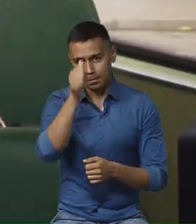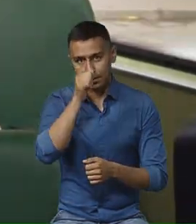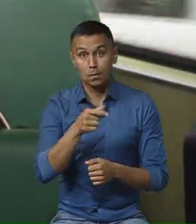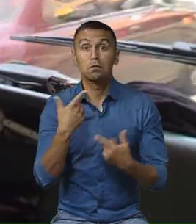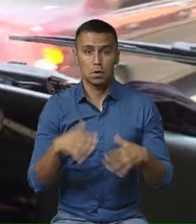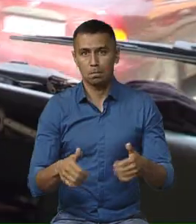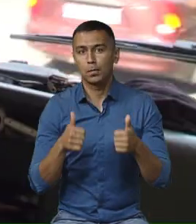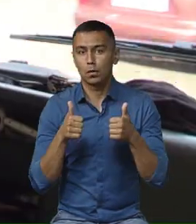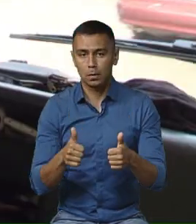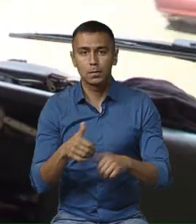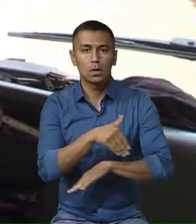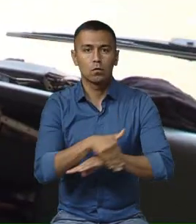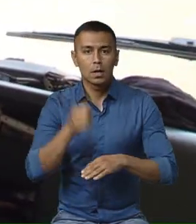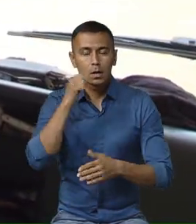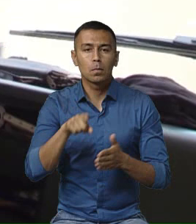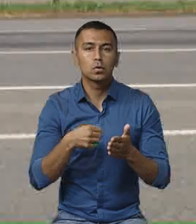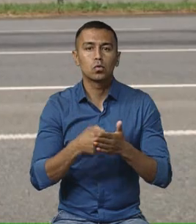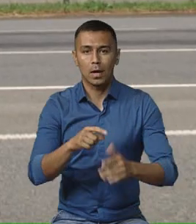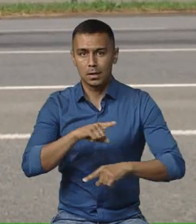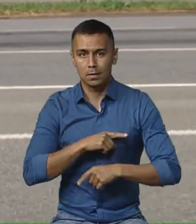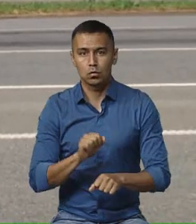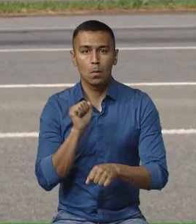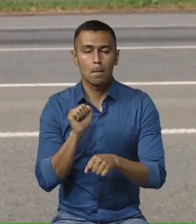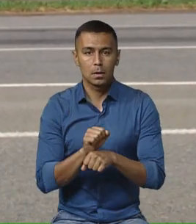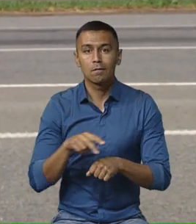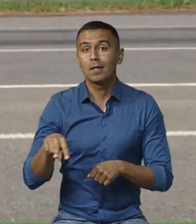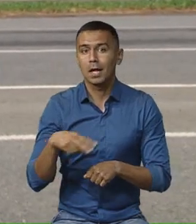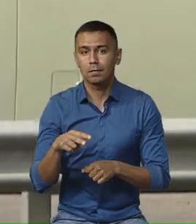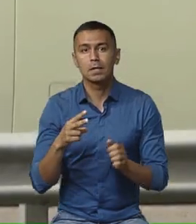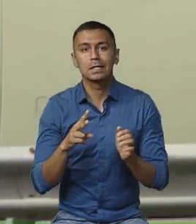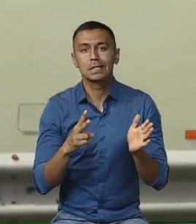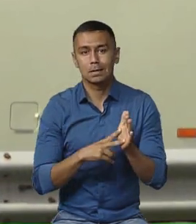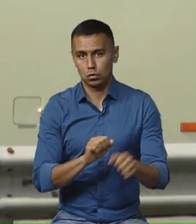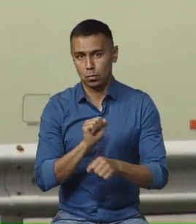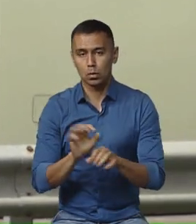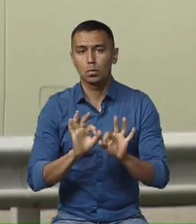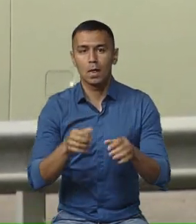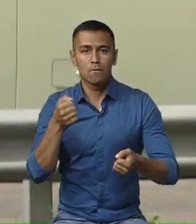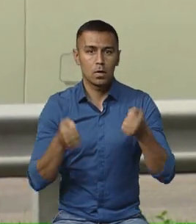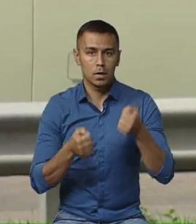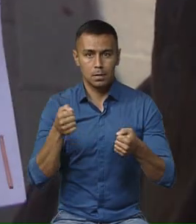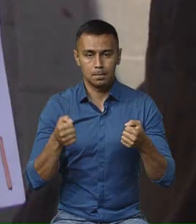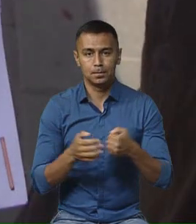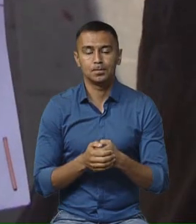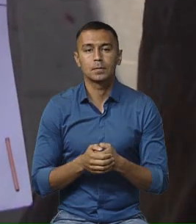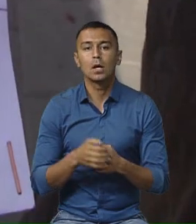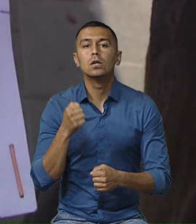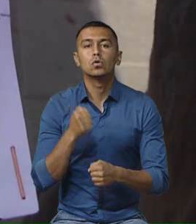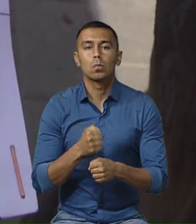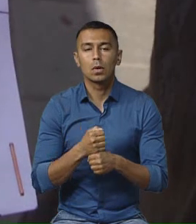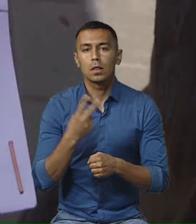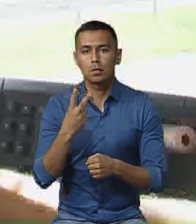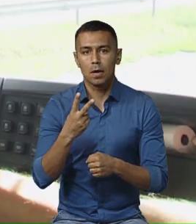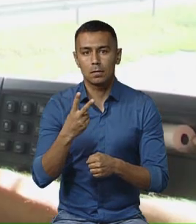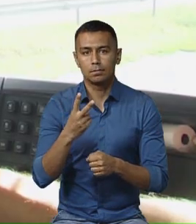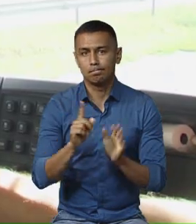вже добре. З вулиці Староміської до кінцевої зупинки в мікрорайоні Лезневе 7 зупинок, розповідає водій Віктор Коляновський. Зроблено 2